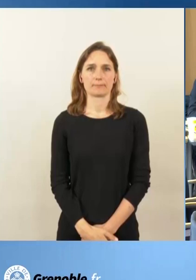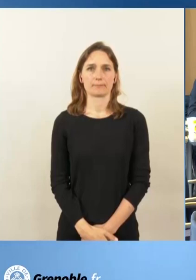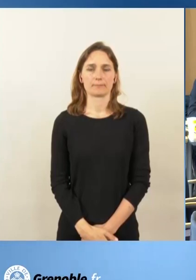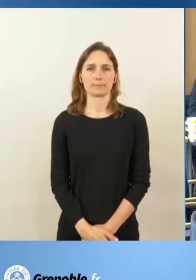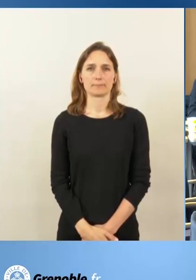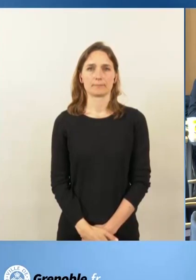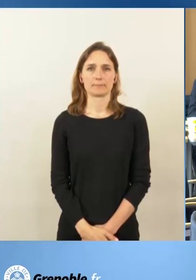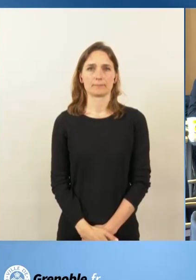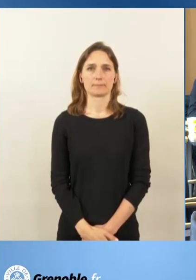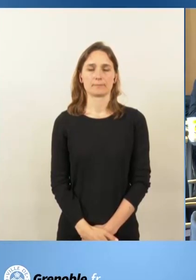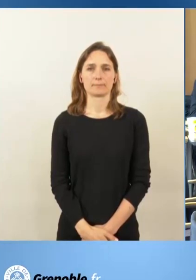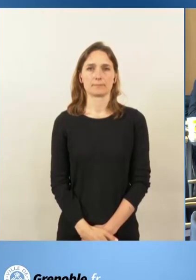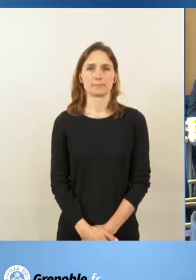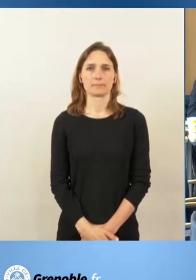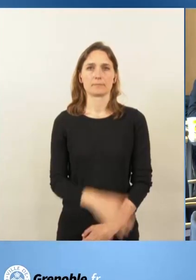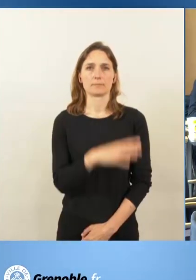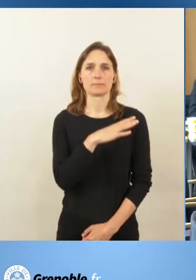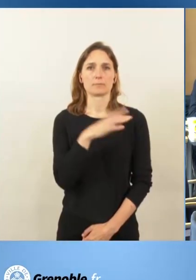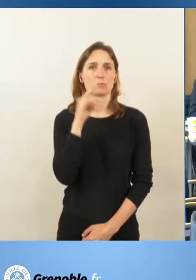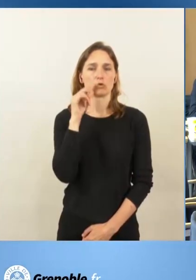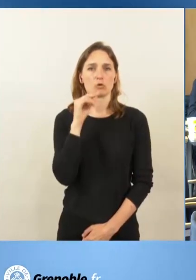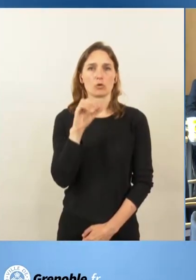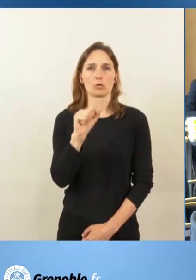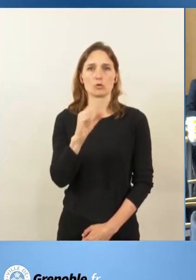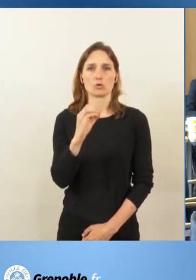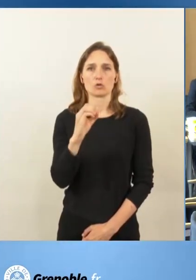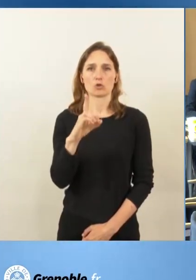il fallait y aller Jérôme soldeville